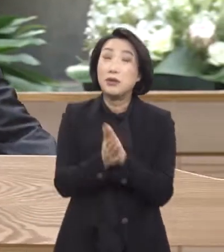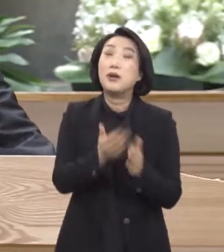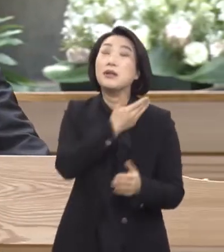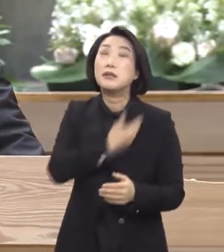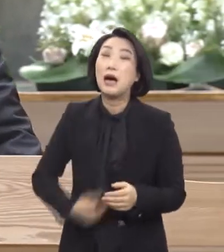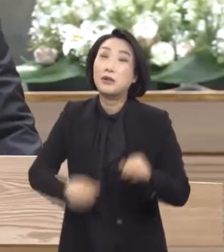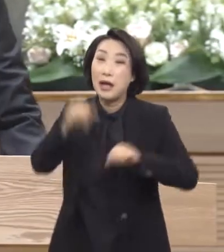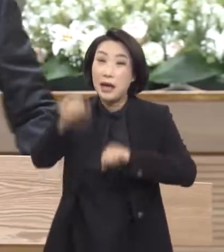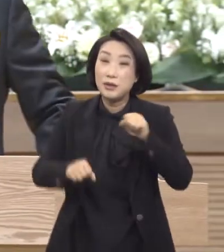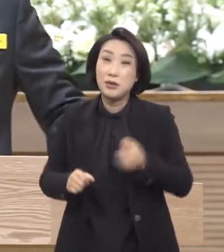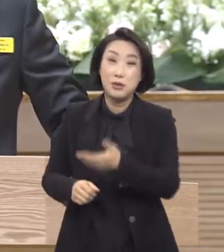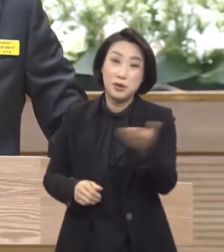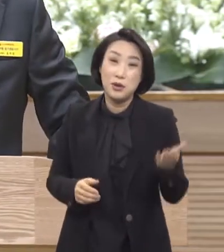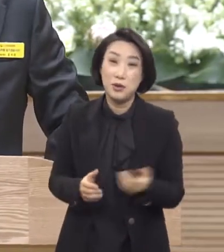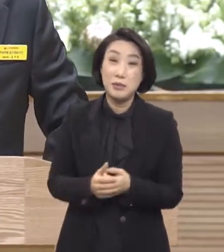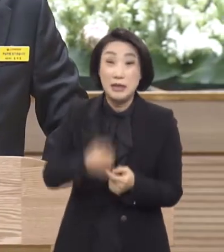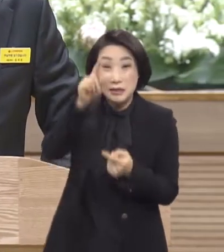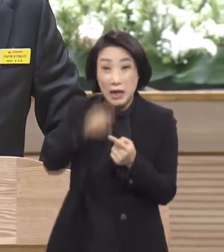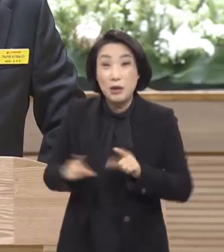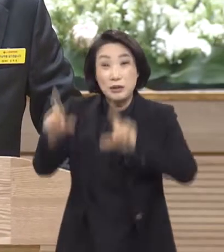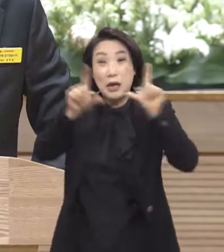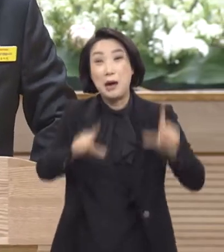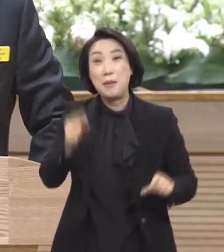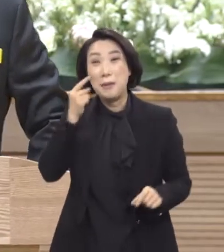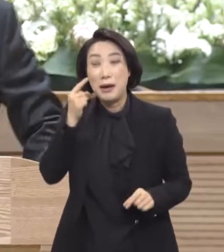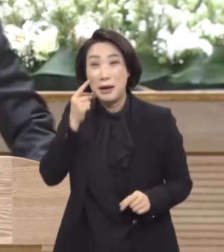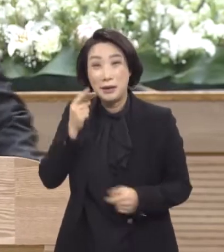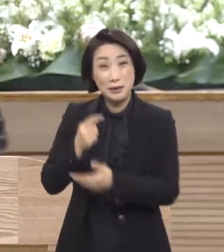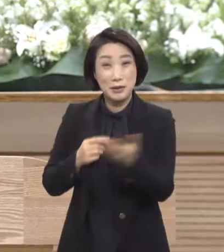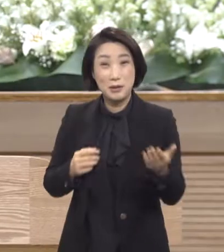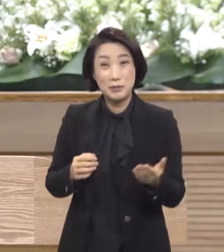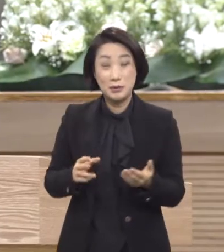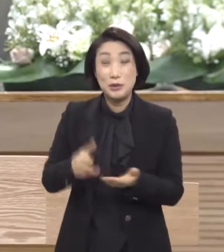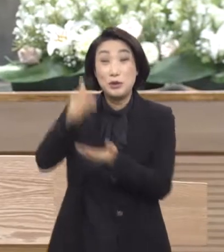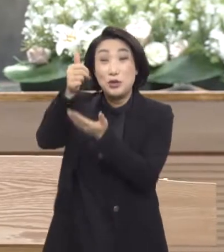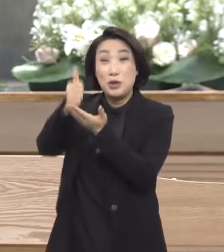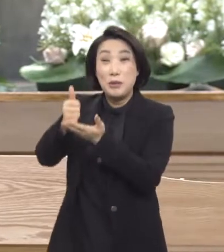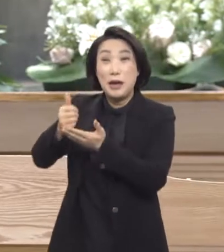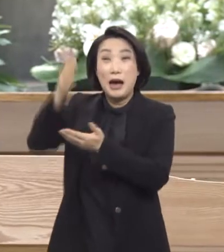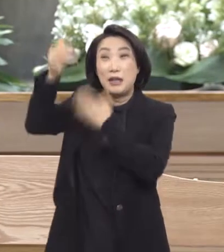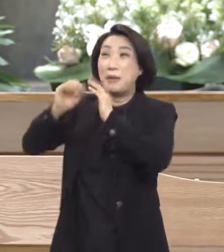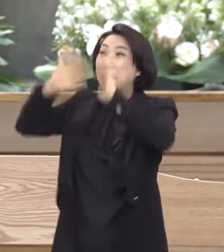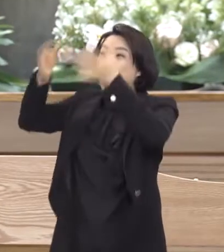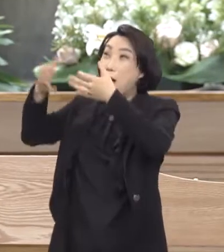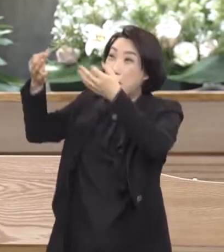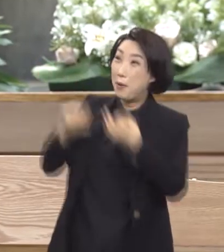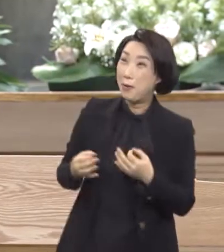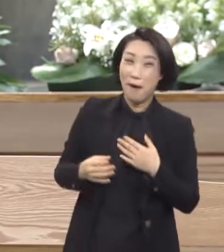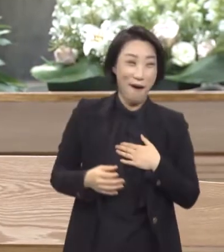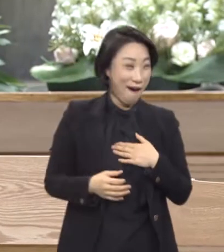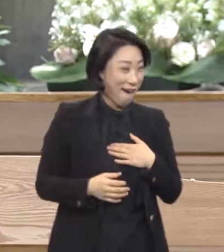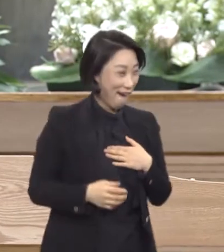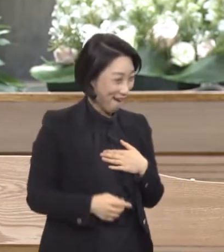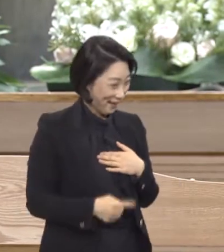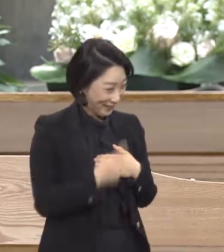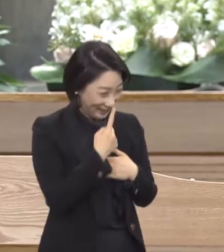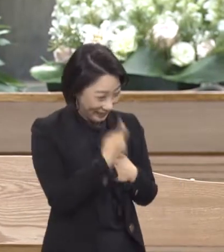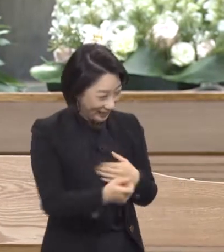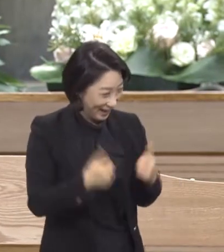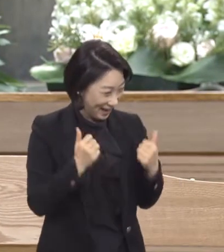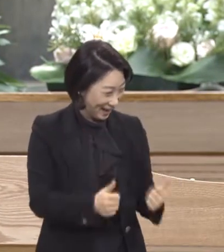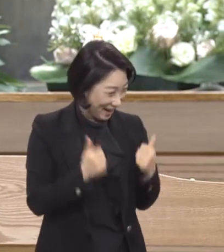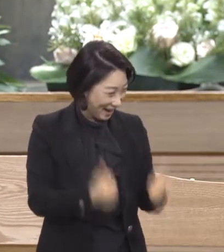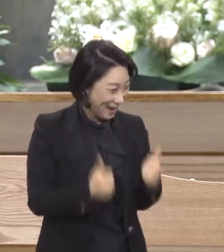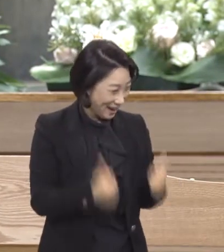사도행전처럼 그렇게 산다면 주님이 하늘나라로 돌아올 때 얼마나 멋쟁이 같이